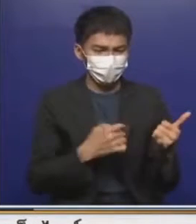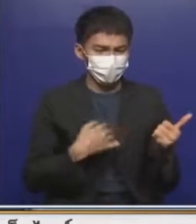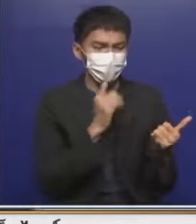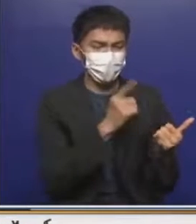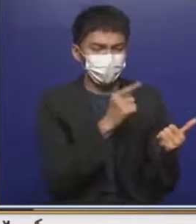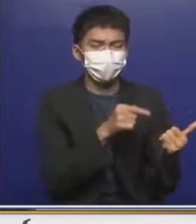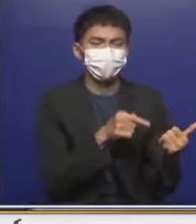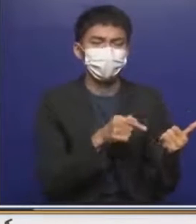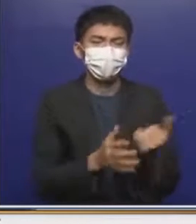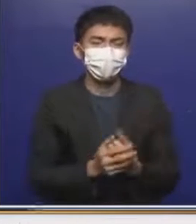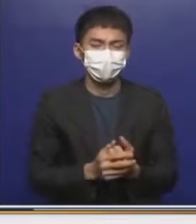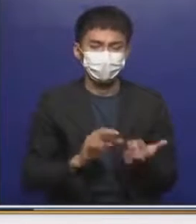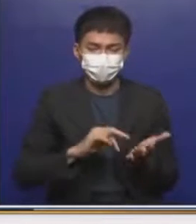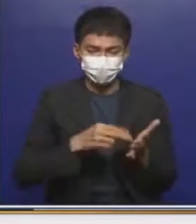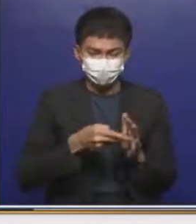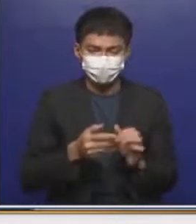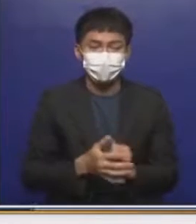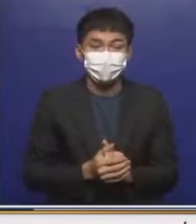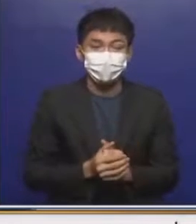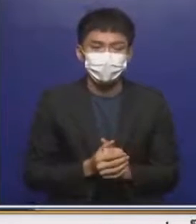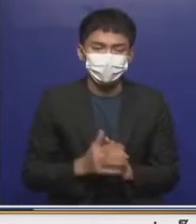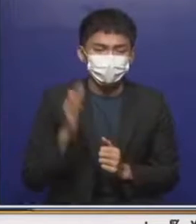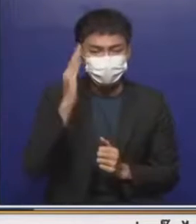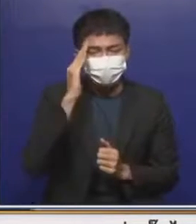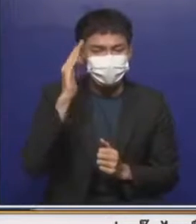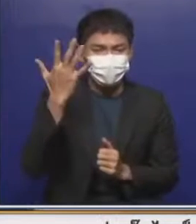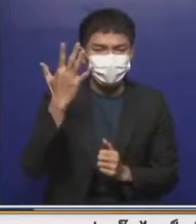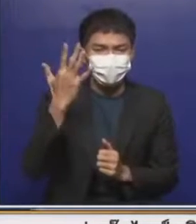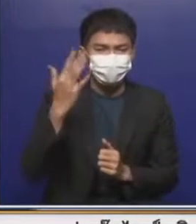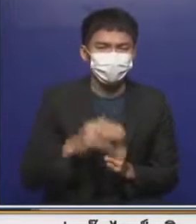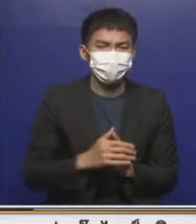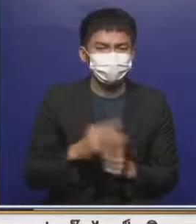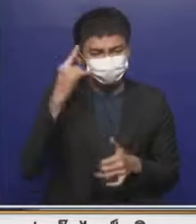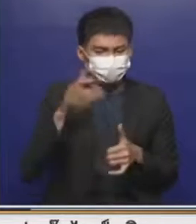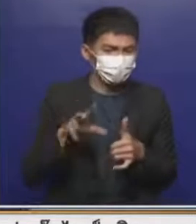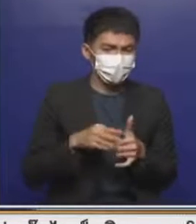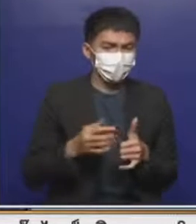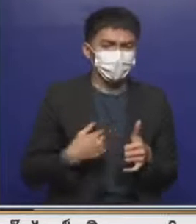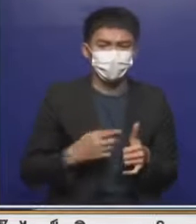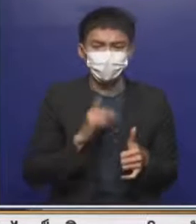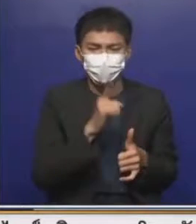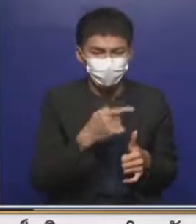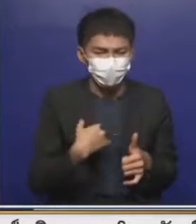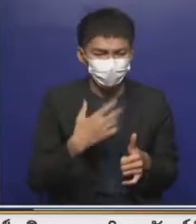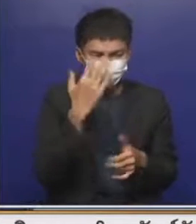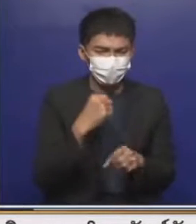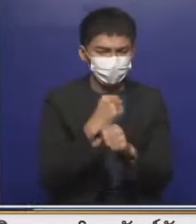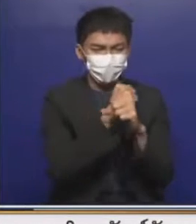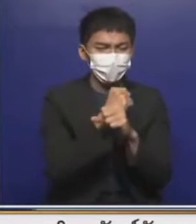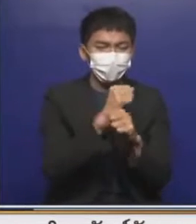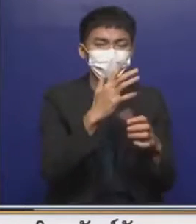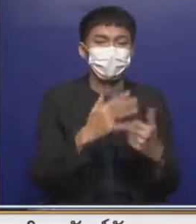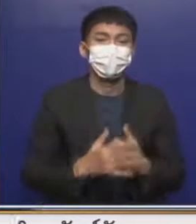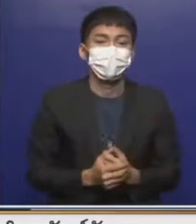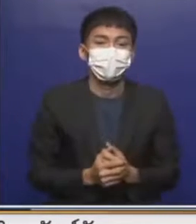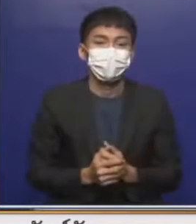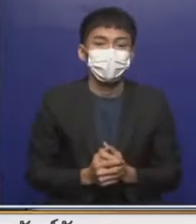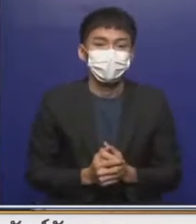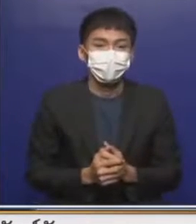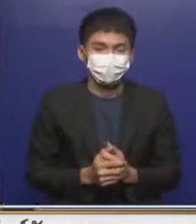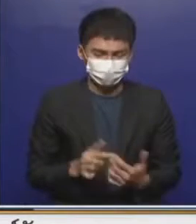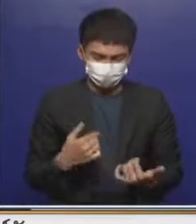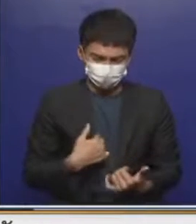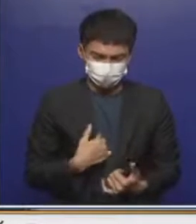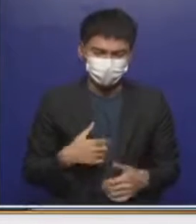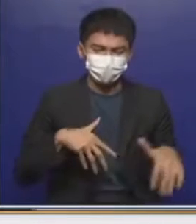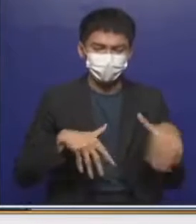ก่อนที่จะสาบผลตวดว่าไม่ตันหนักวาตนเองตดเชื้ออกนะafไม่รู้หว่าuinลตจะได้คิว